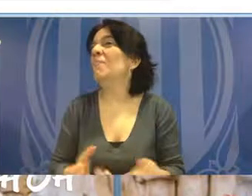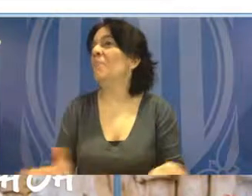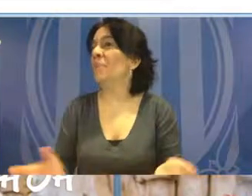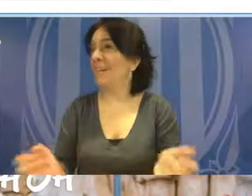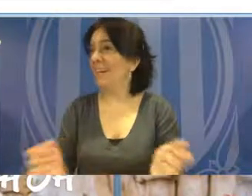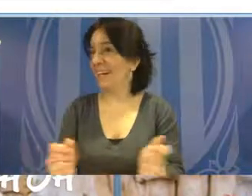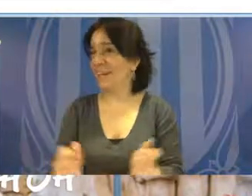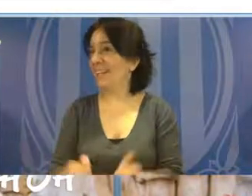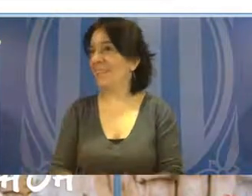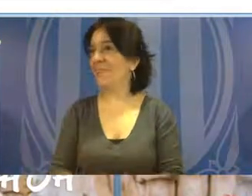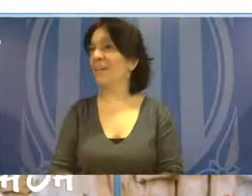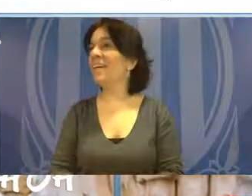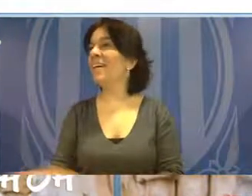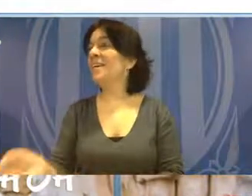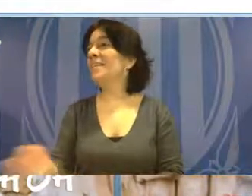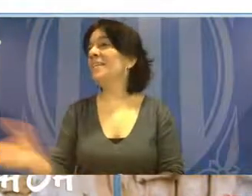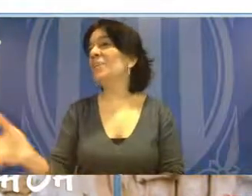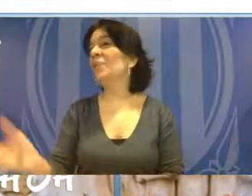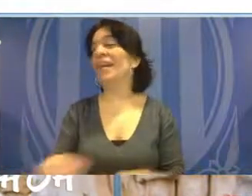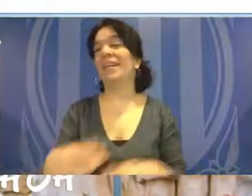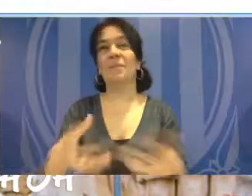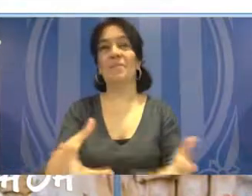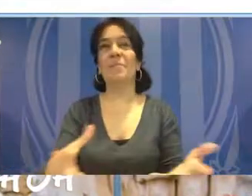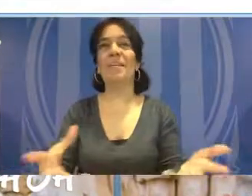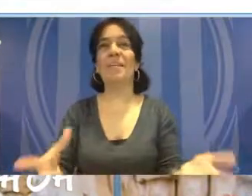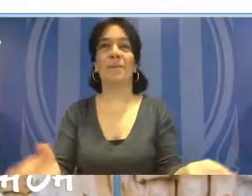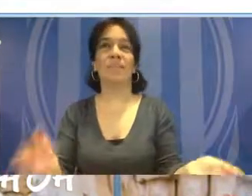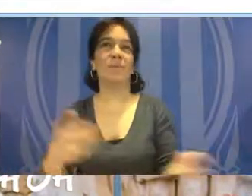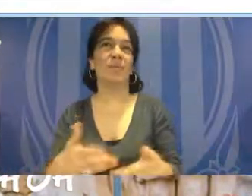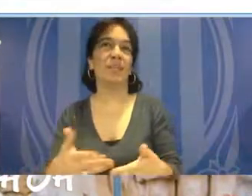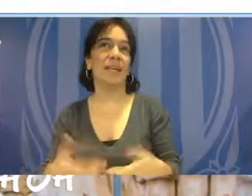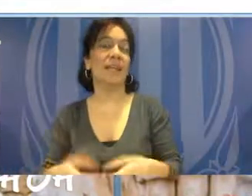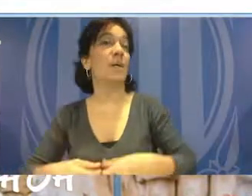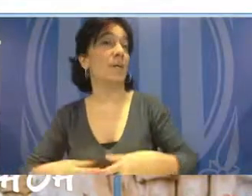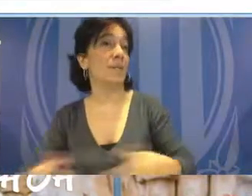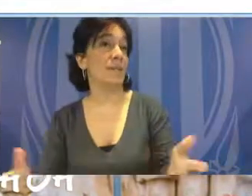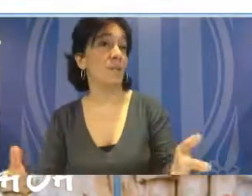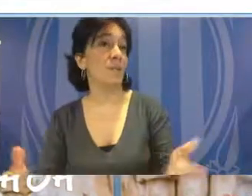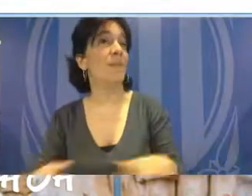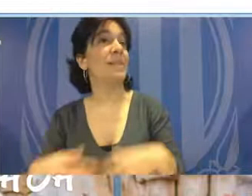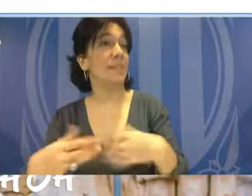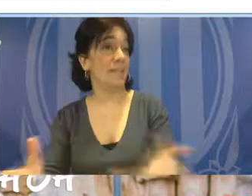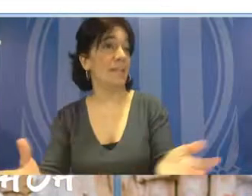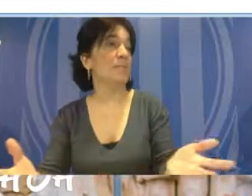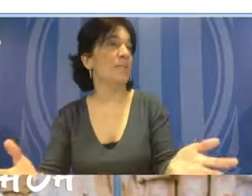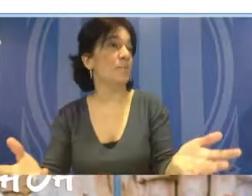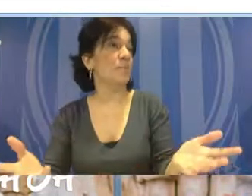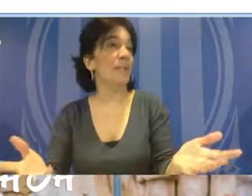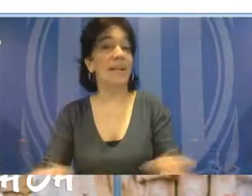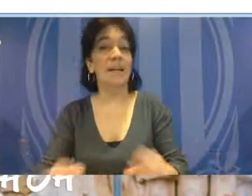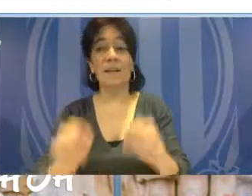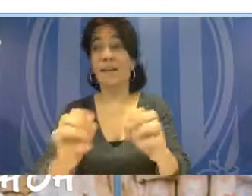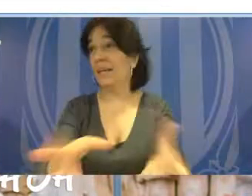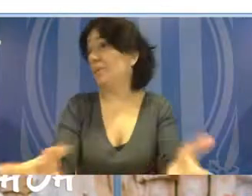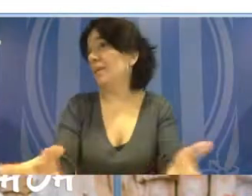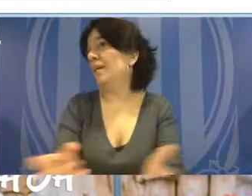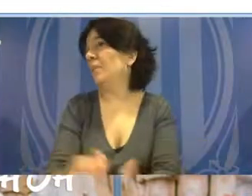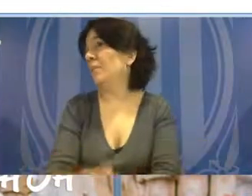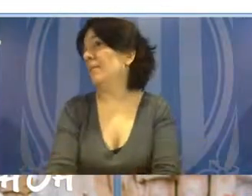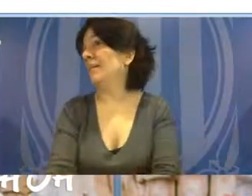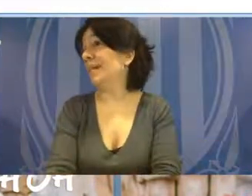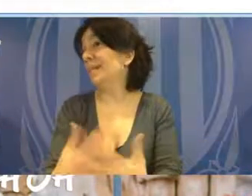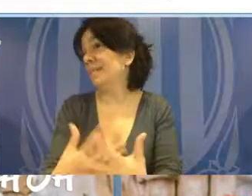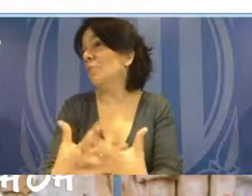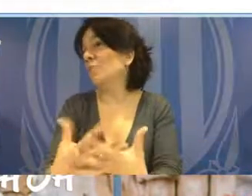manera molt bonica, no? És igual que si tu a la teva família abans de sortir de casa o arribes als companys i també desitges bon dia, que t'ho diguin